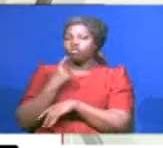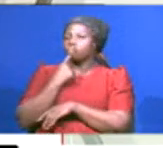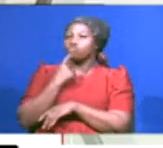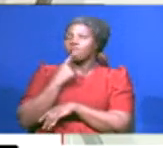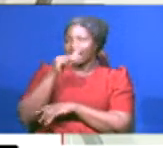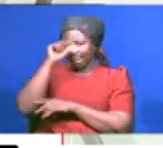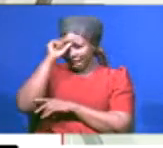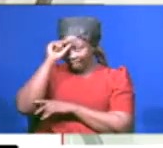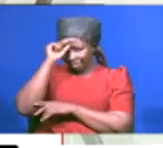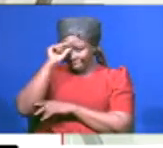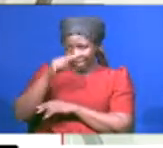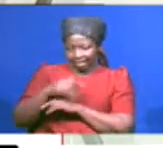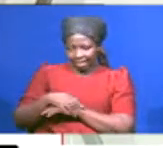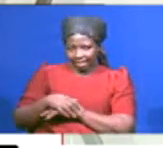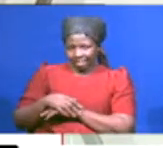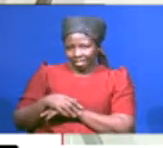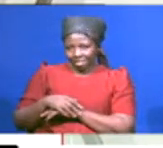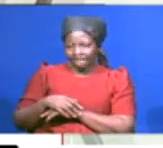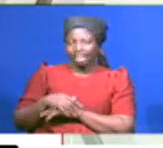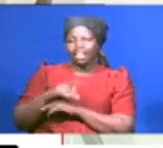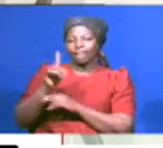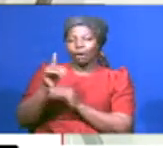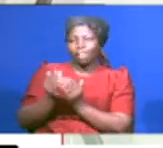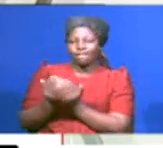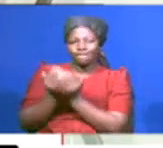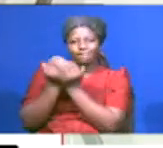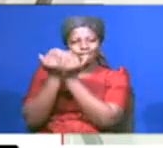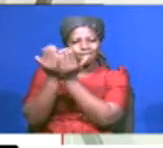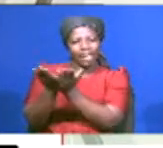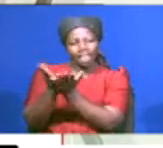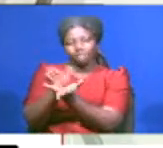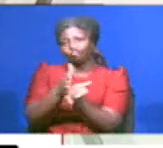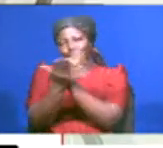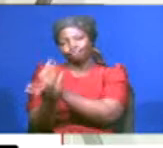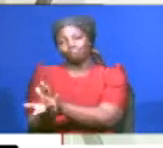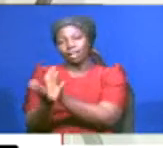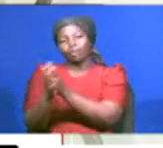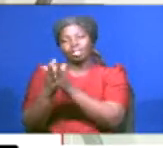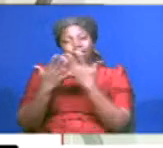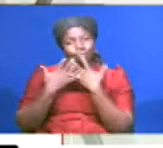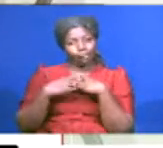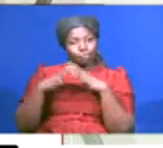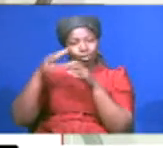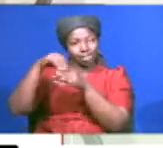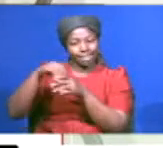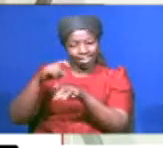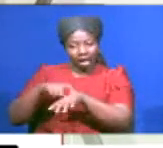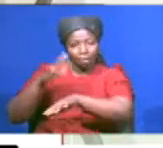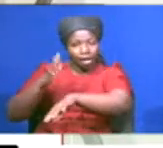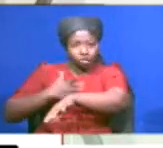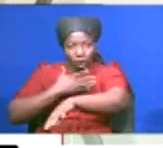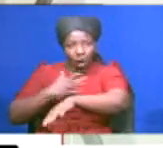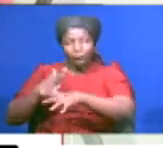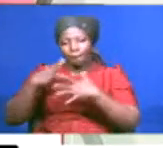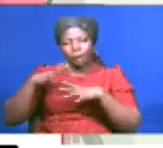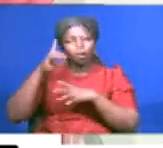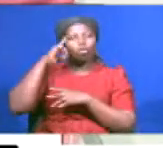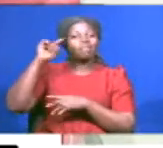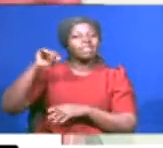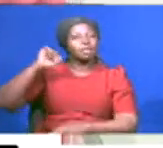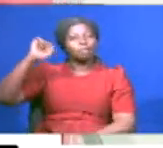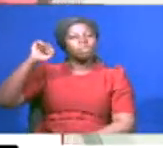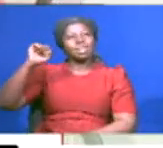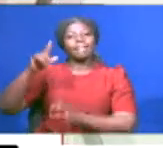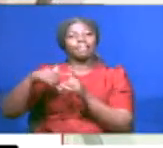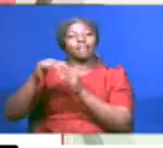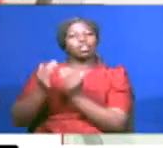ya Mtongo Ferry, ile ferry ilipenduka na watu ndani yake. So, nilipoimba mimi, ikachukuliwa kisiasa. So, ikabaniwa wimbo, ukawa